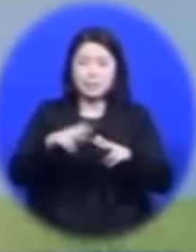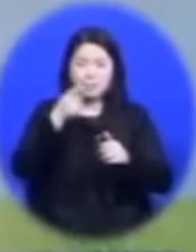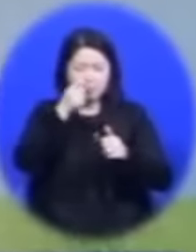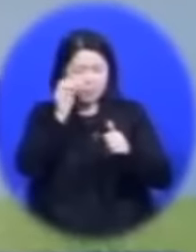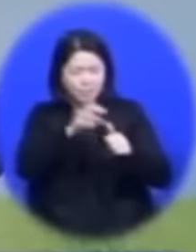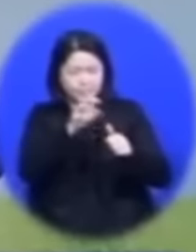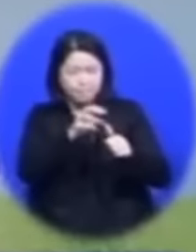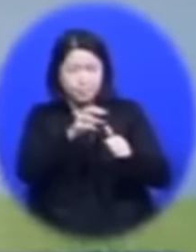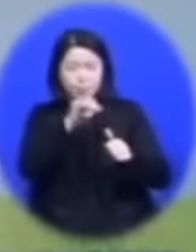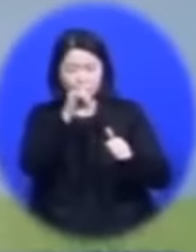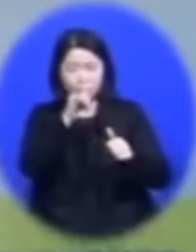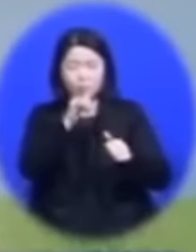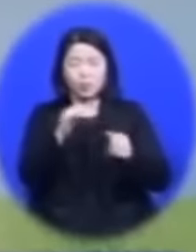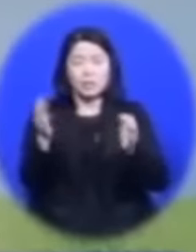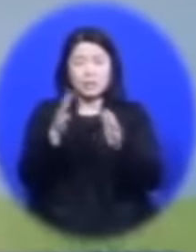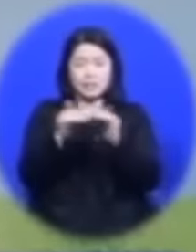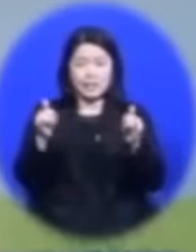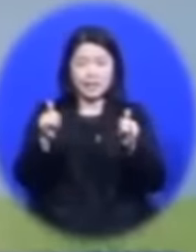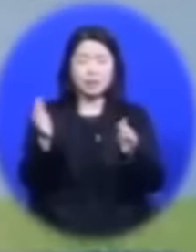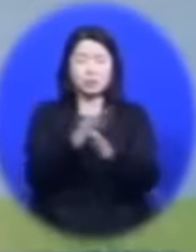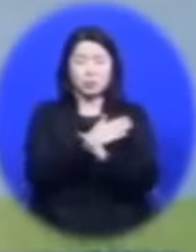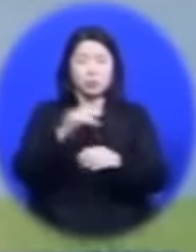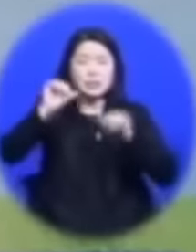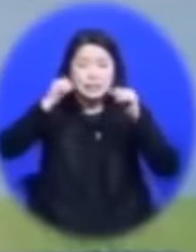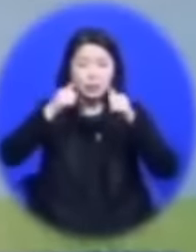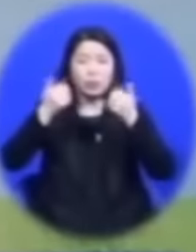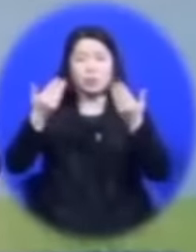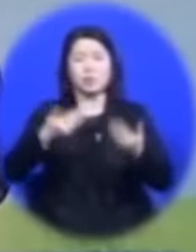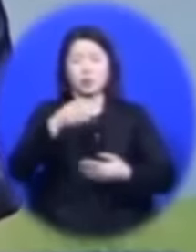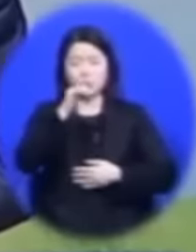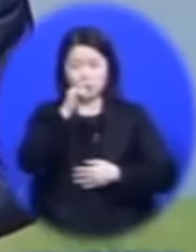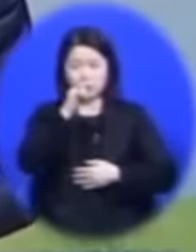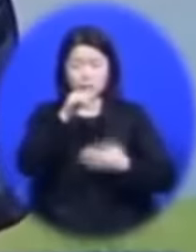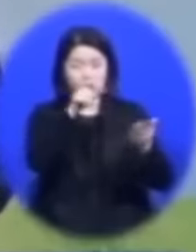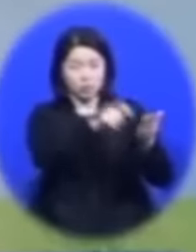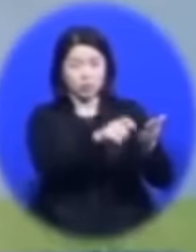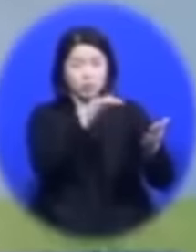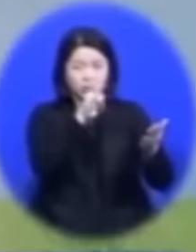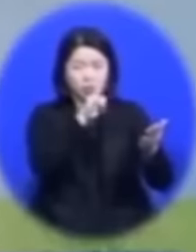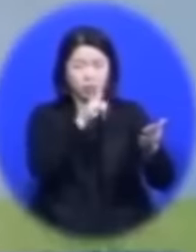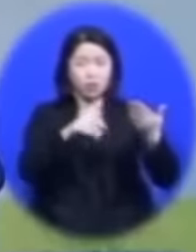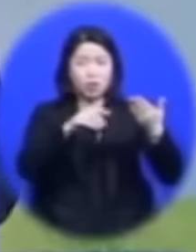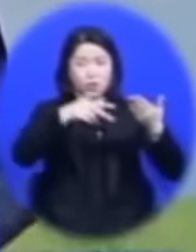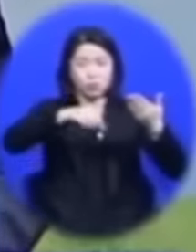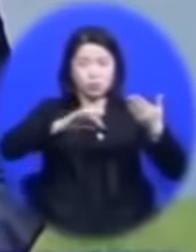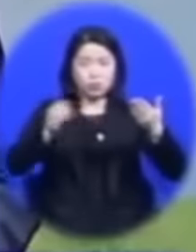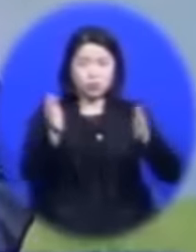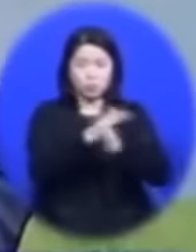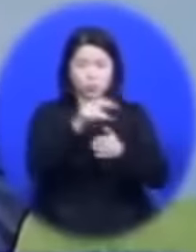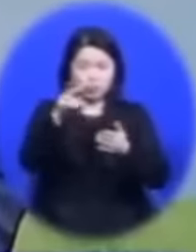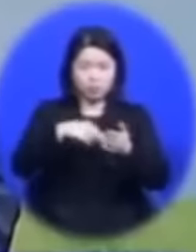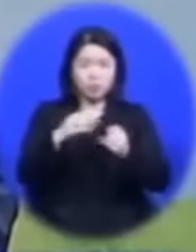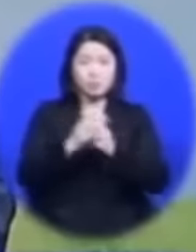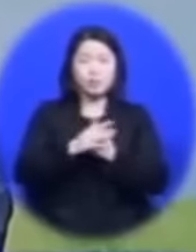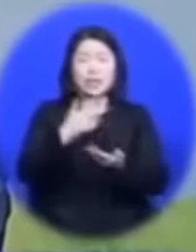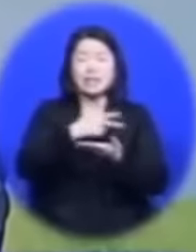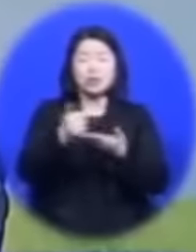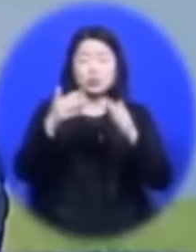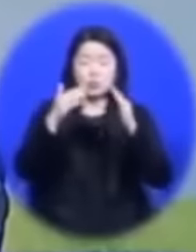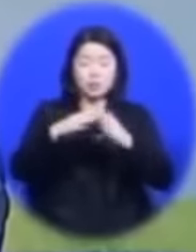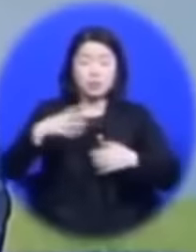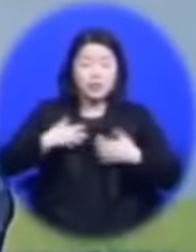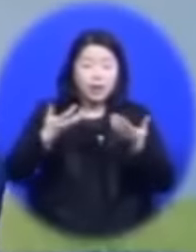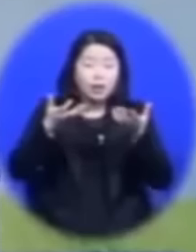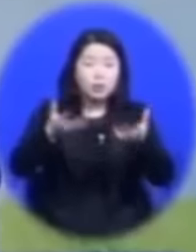당하고 사람들로부터 조롱을 당합니다 라고 말합니다. 9절부터 읽어보면 주님의 집에 쏟은 내